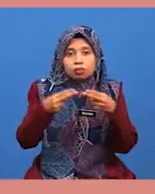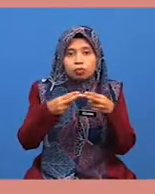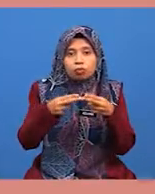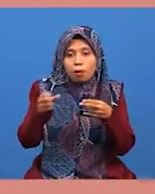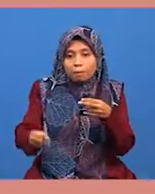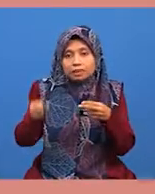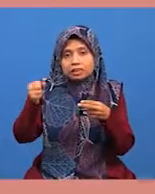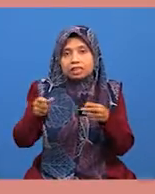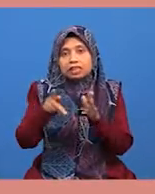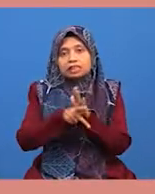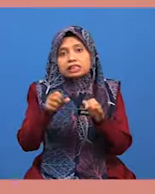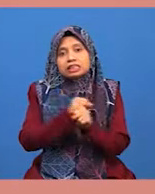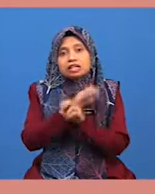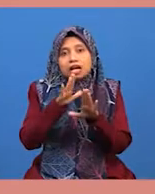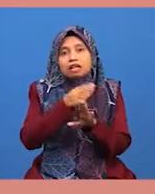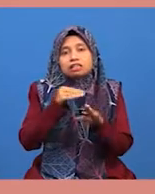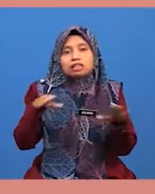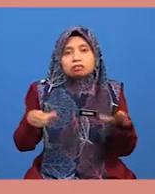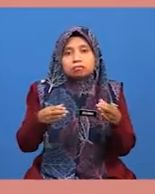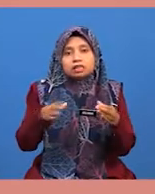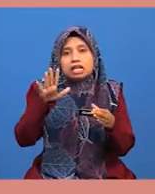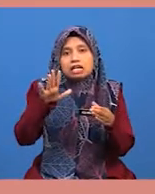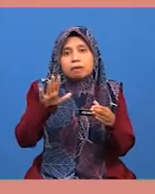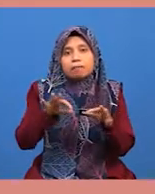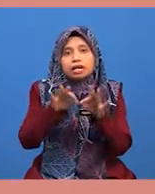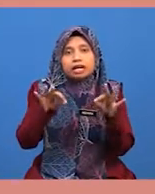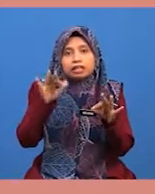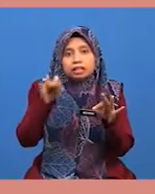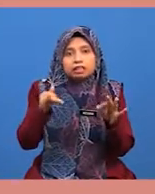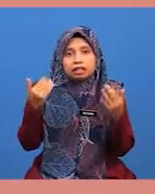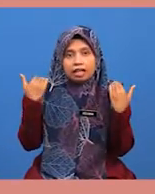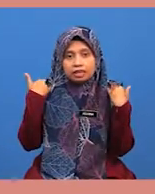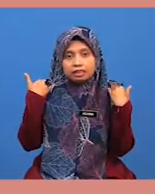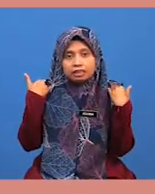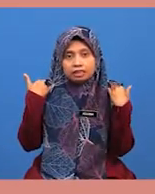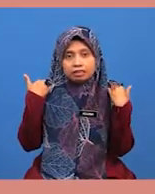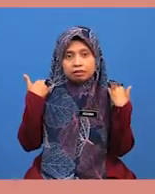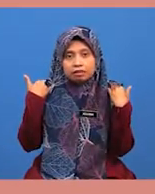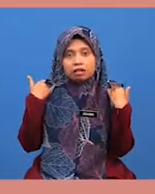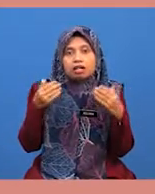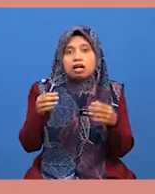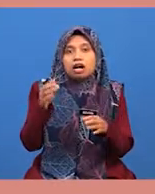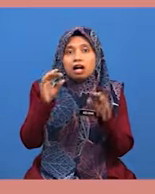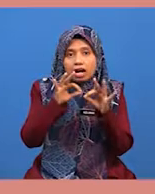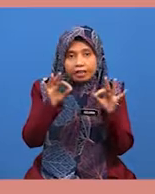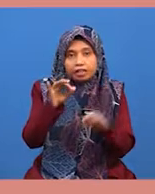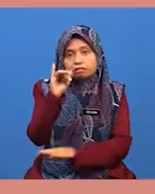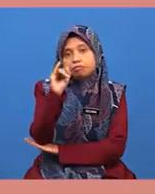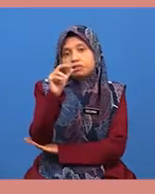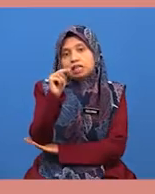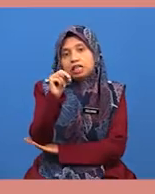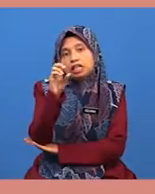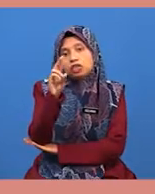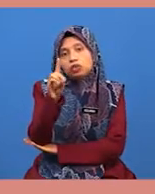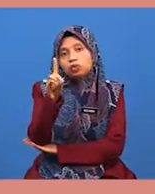pancangan keterangan dan bina 5 ayat yang mengandungi ayat induk dan ayat keterangan